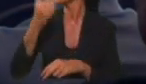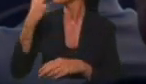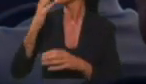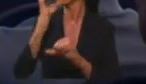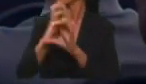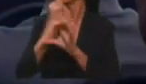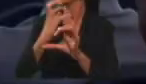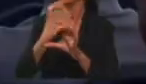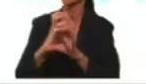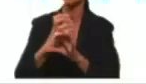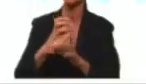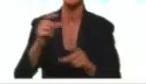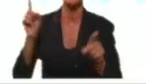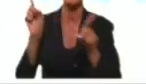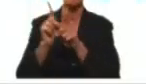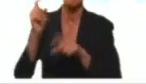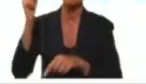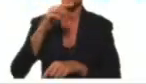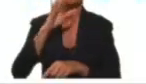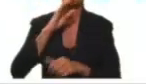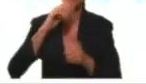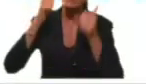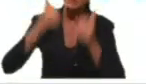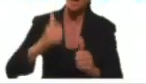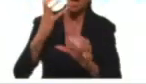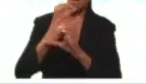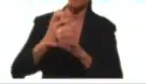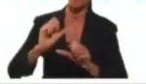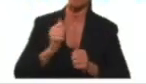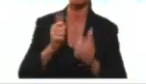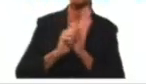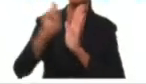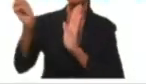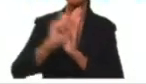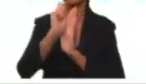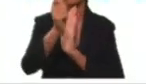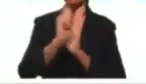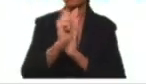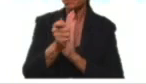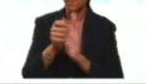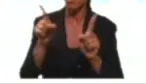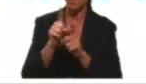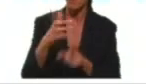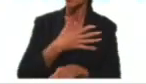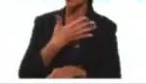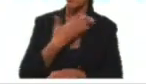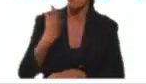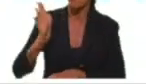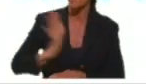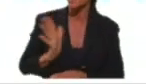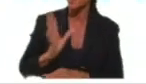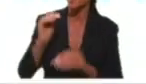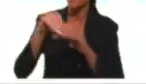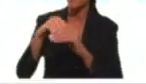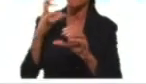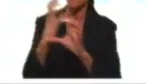on musi być go stać na te autobusy, żeby przejechać na przykład. Tak? Musi też czuć się bezpiecznie w tych autobusach, tak,